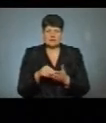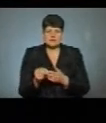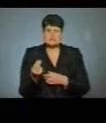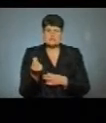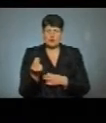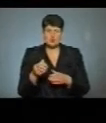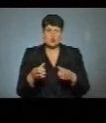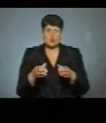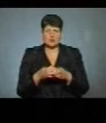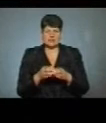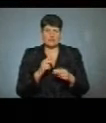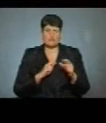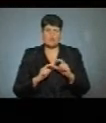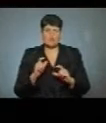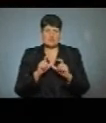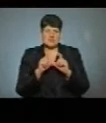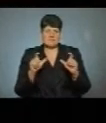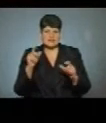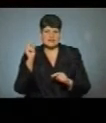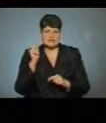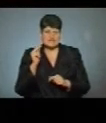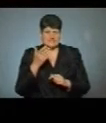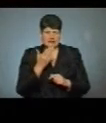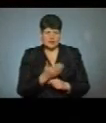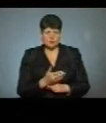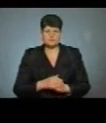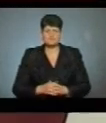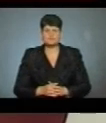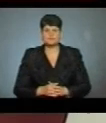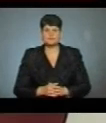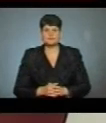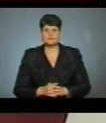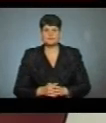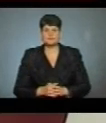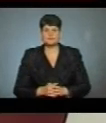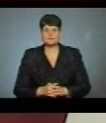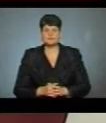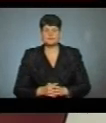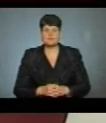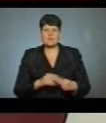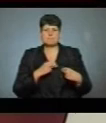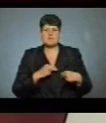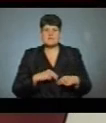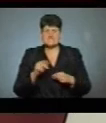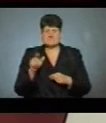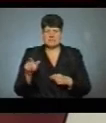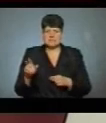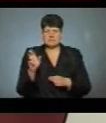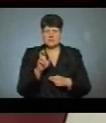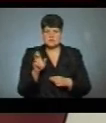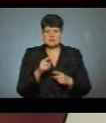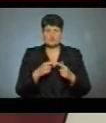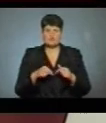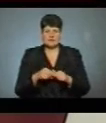кошти колективу університету, повідомила речниця університету Олена Васильків. Працівниці Бережанського відділу